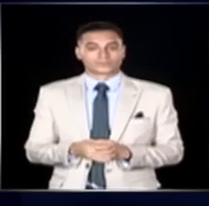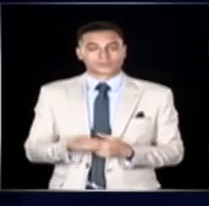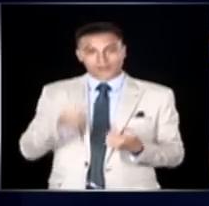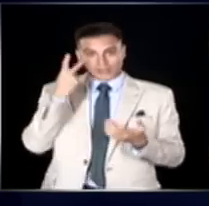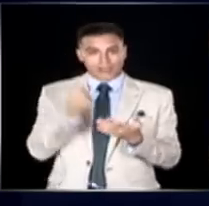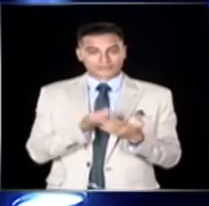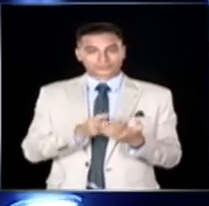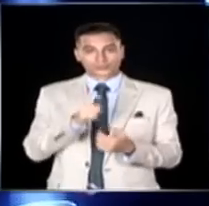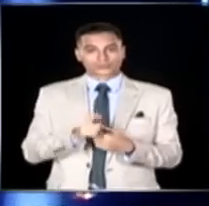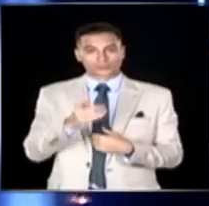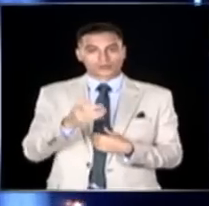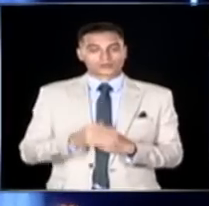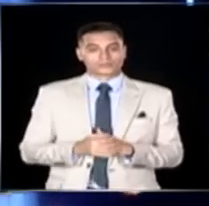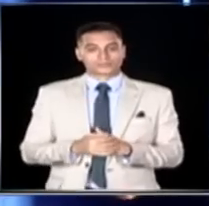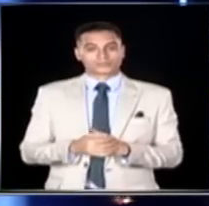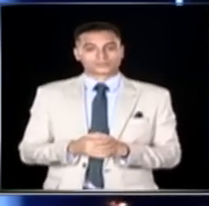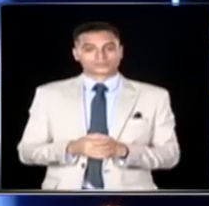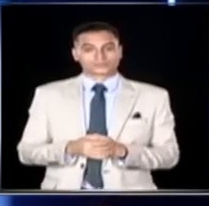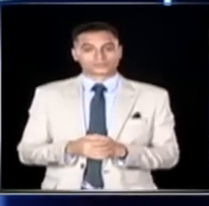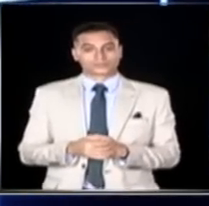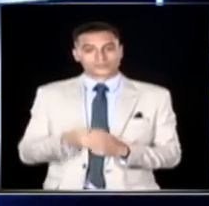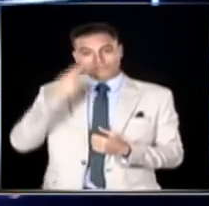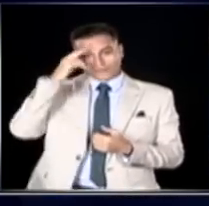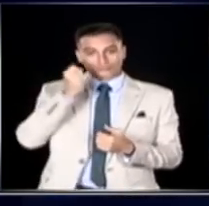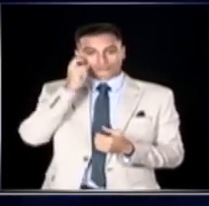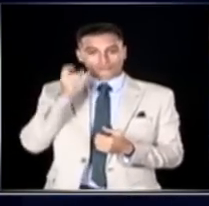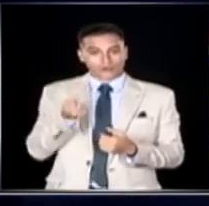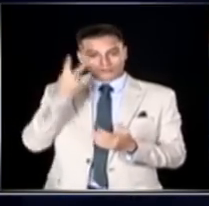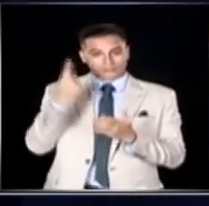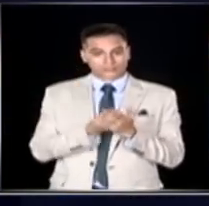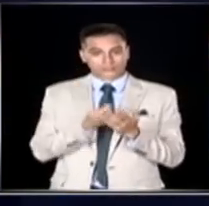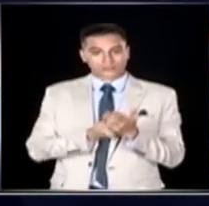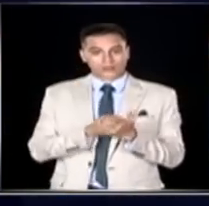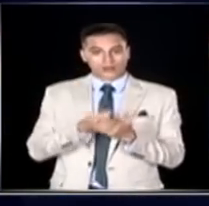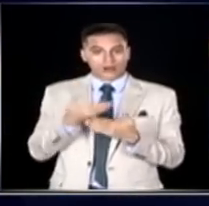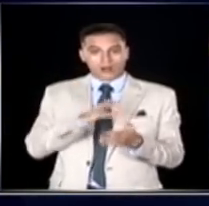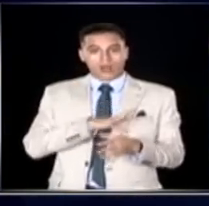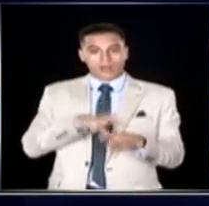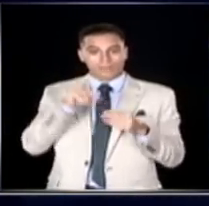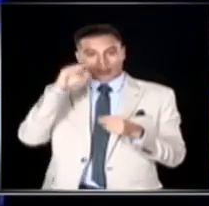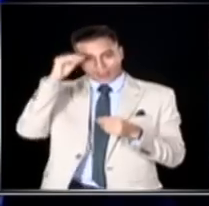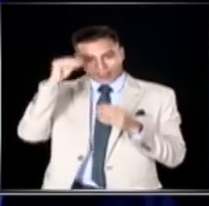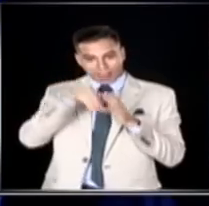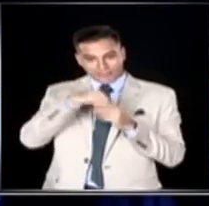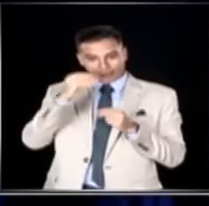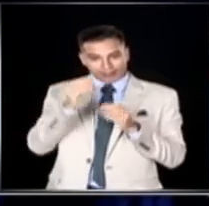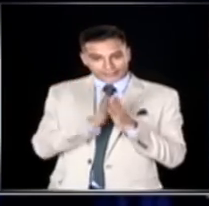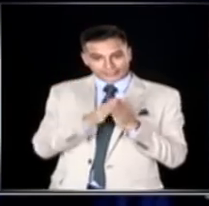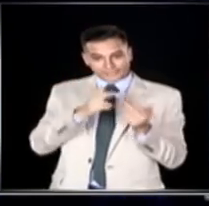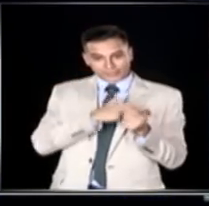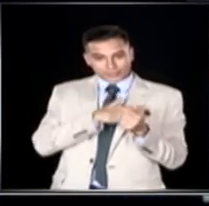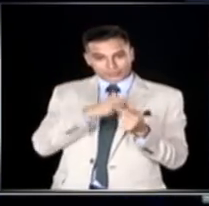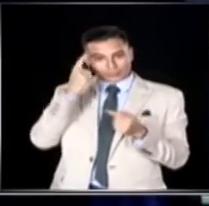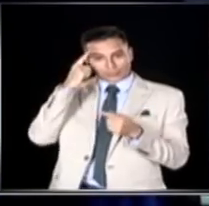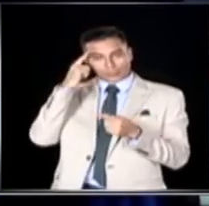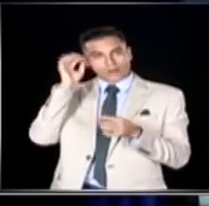أدب. والسؤال هو من هو الأديب المصري الراحل مؤلف كتاب مطالعات